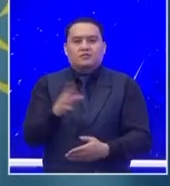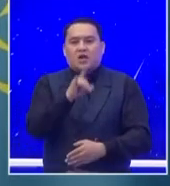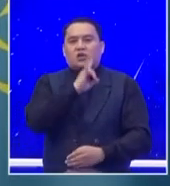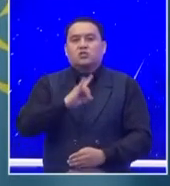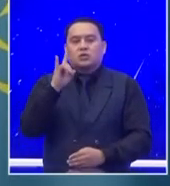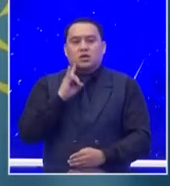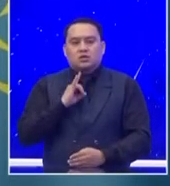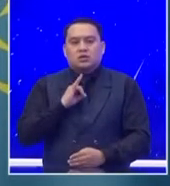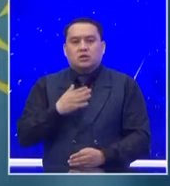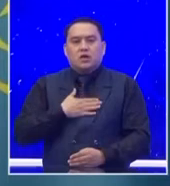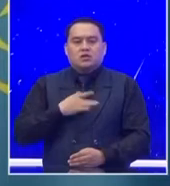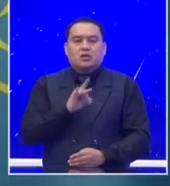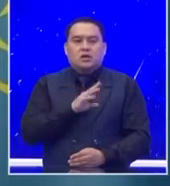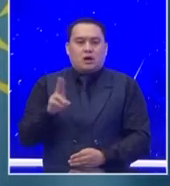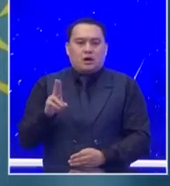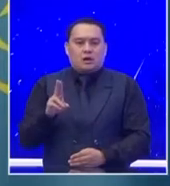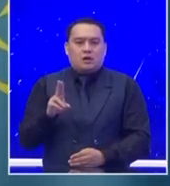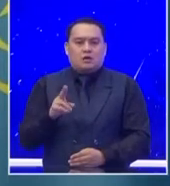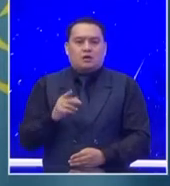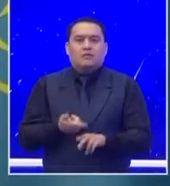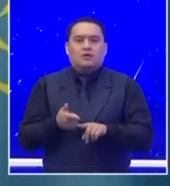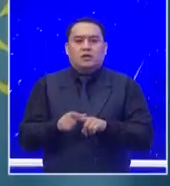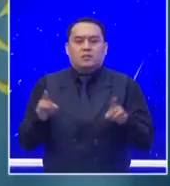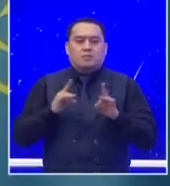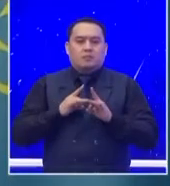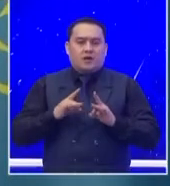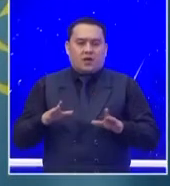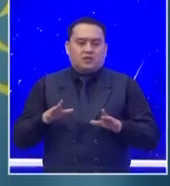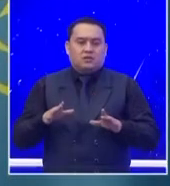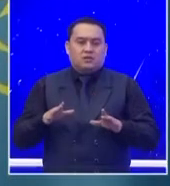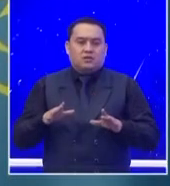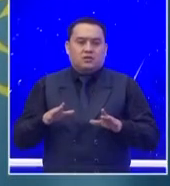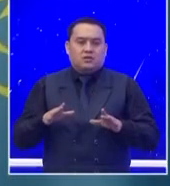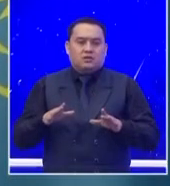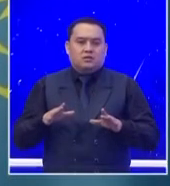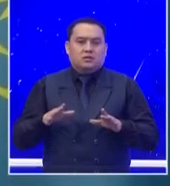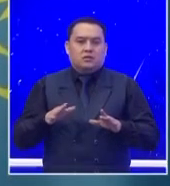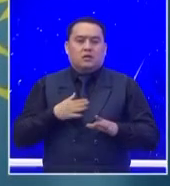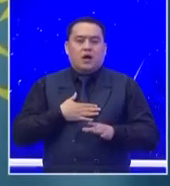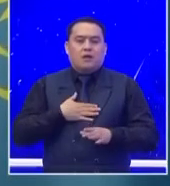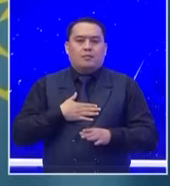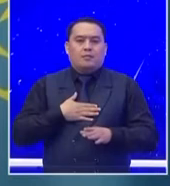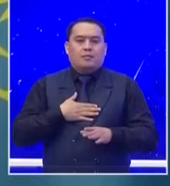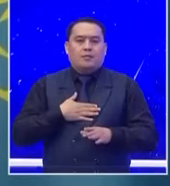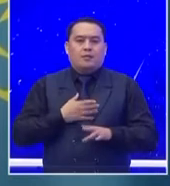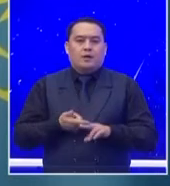женщин нашей республики с этим замечательным праздником. Особенно нам очень близок